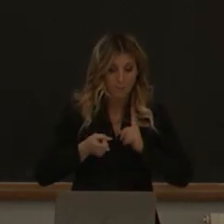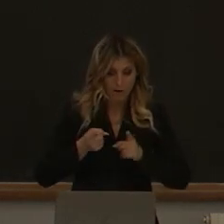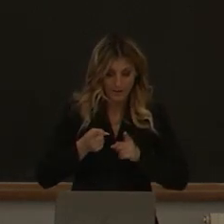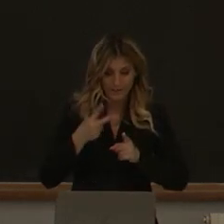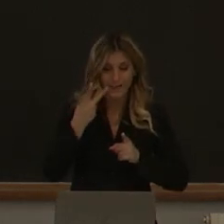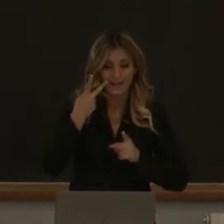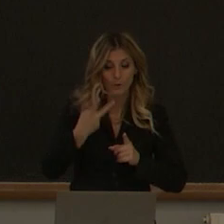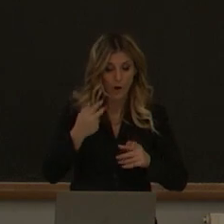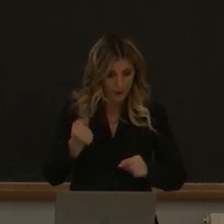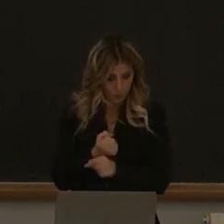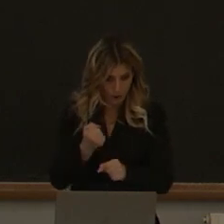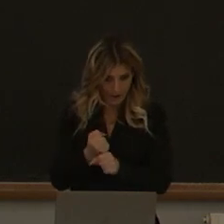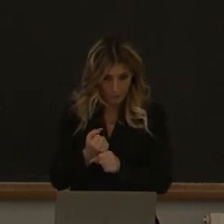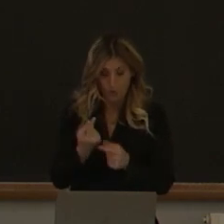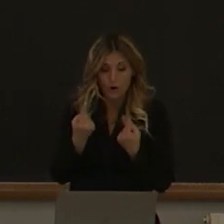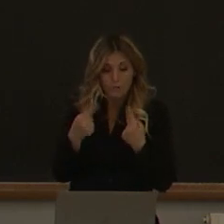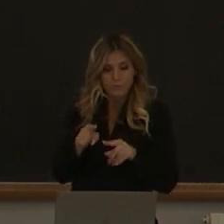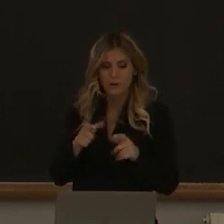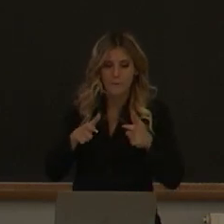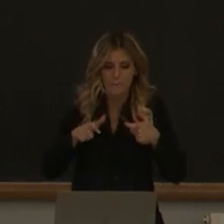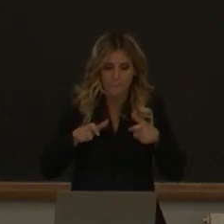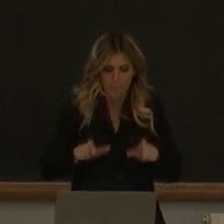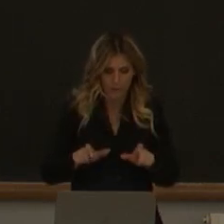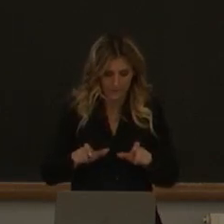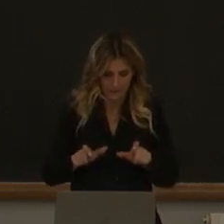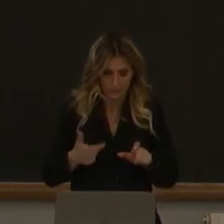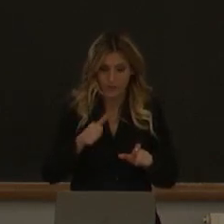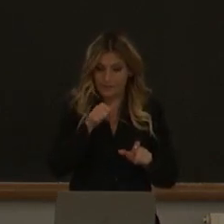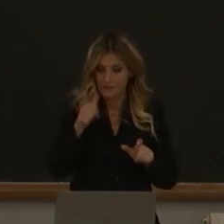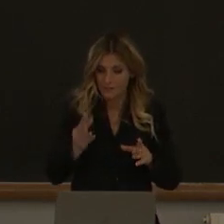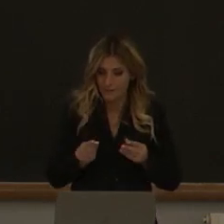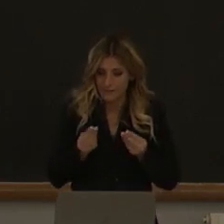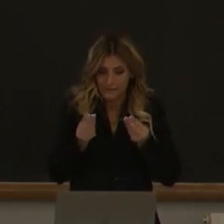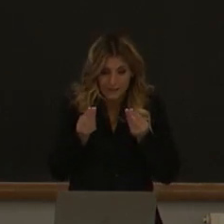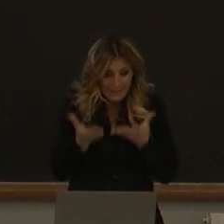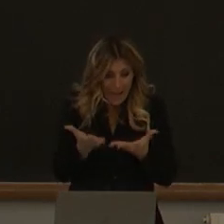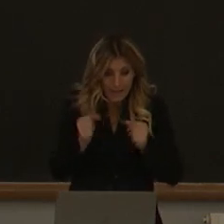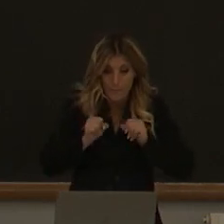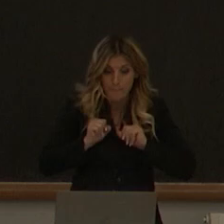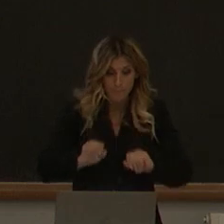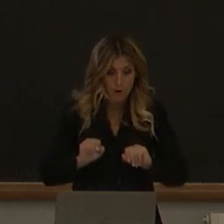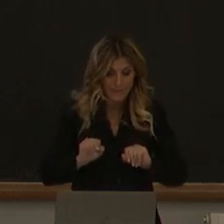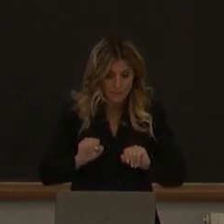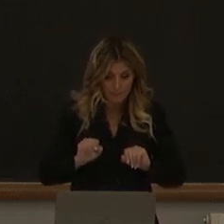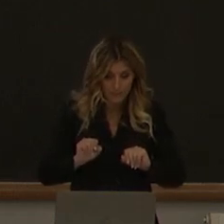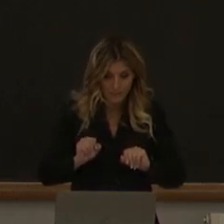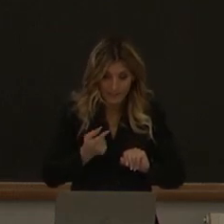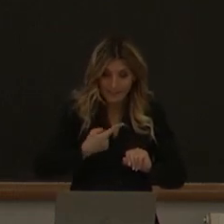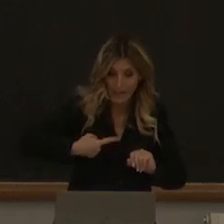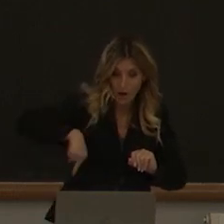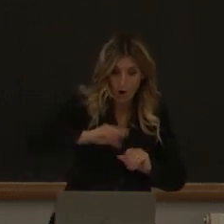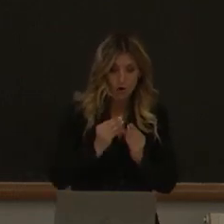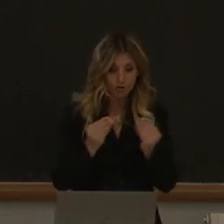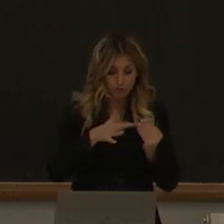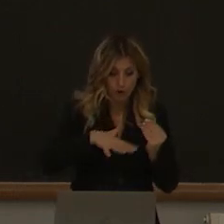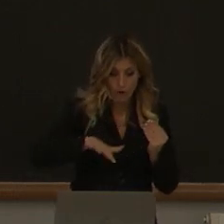il lavoro. Questo perché? Proprio per dare la possibilità ai nostri giovani,